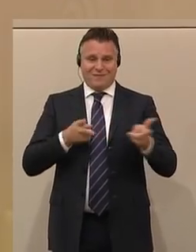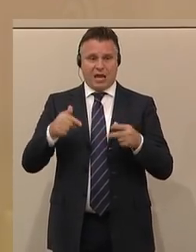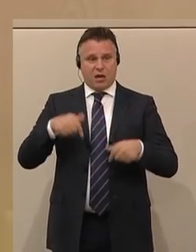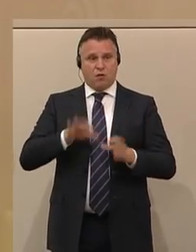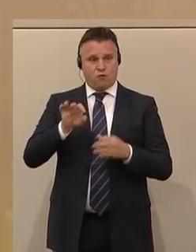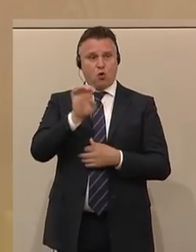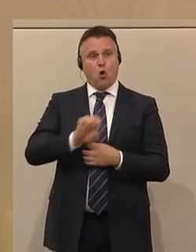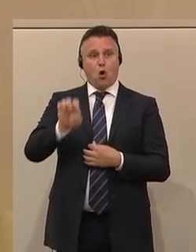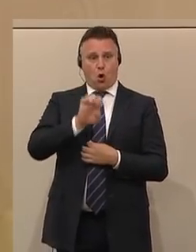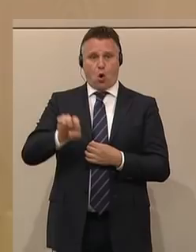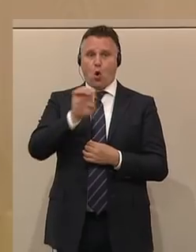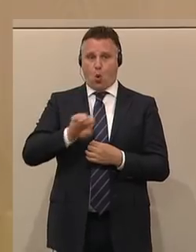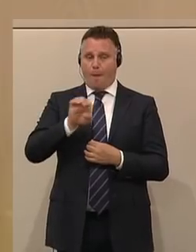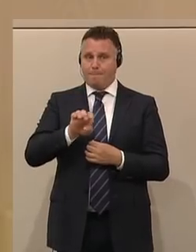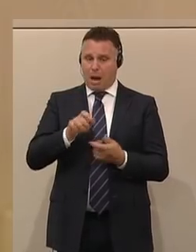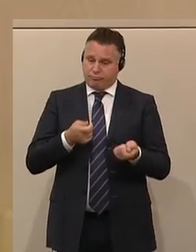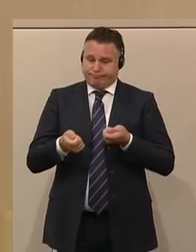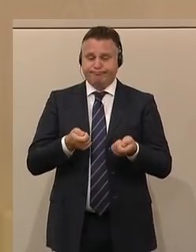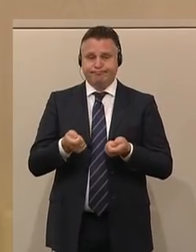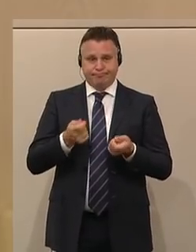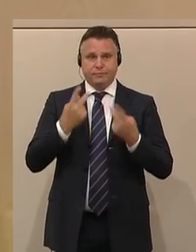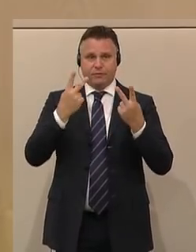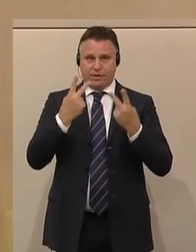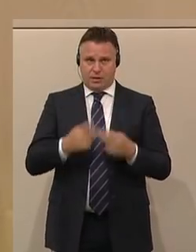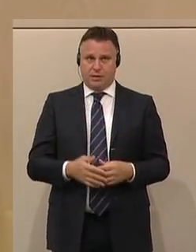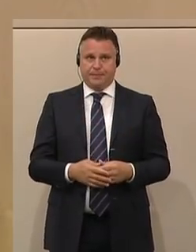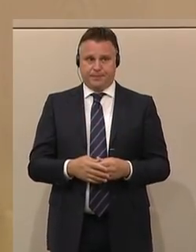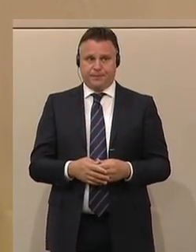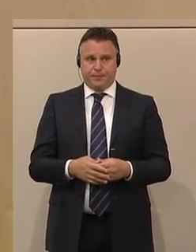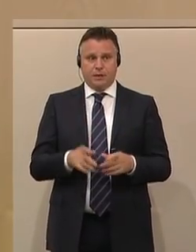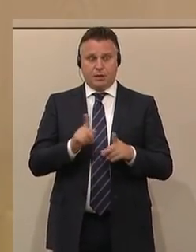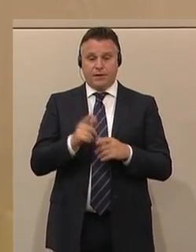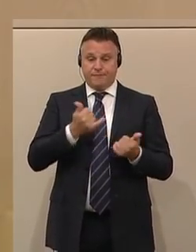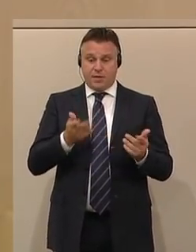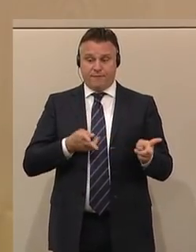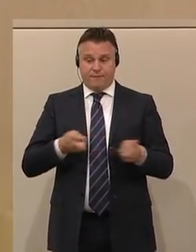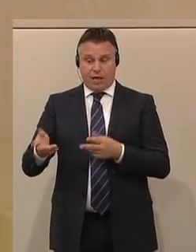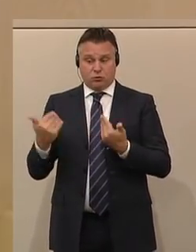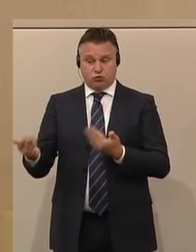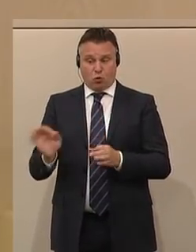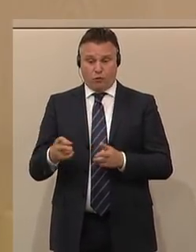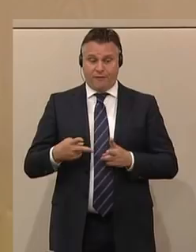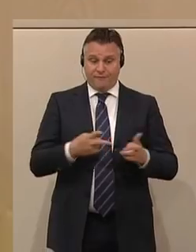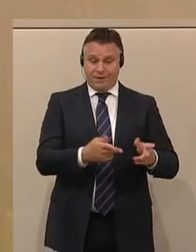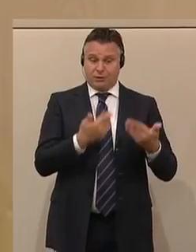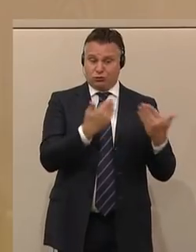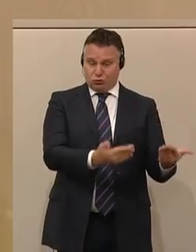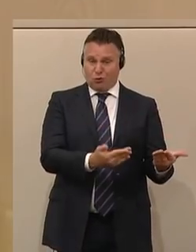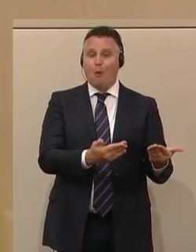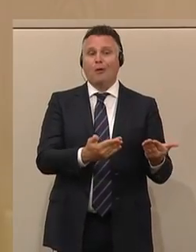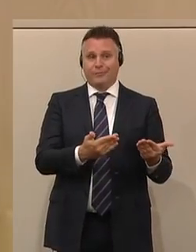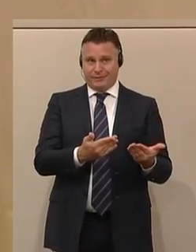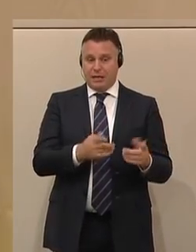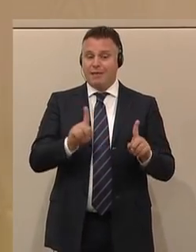Kontinent und die Qualität dieser Weichenstellungen, vor allem die Richtung, die wir geben dabei,